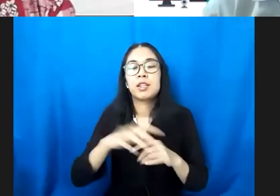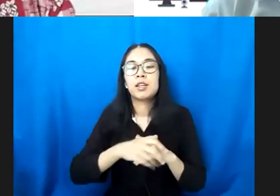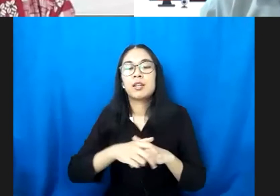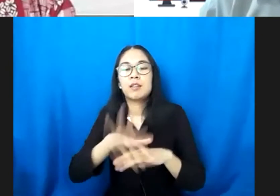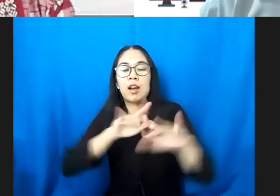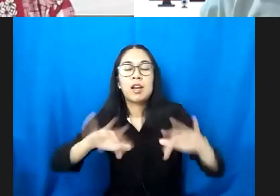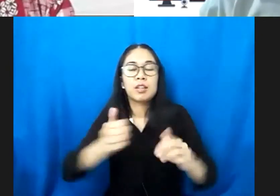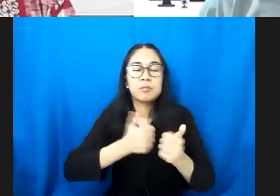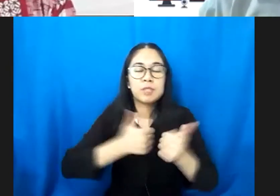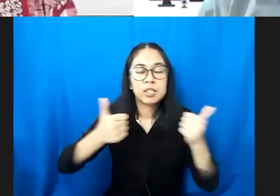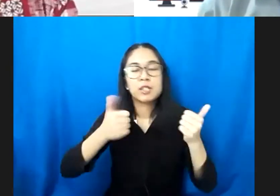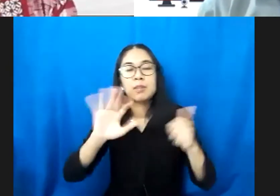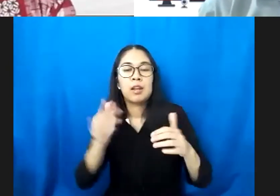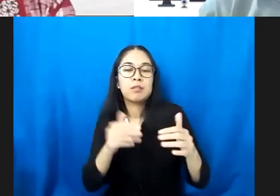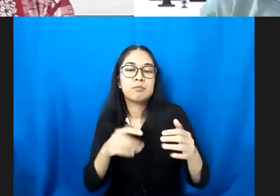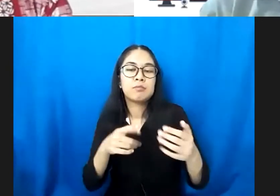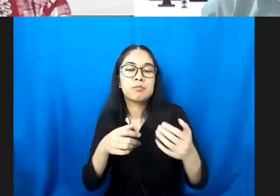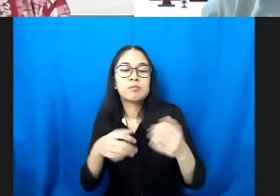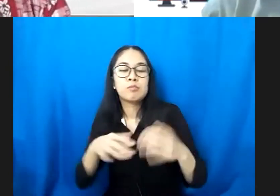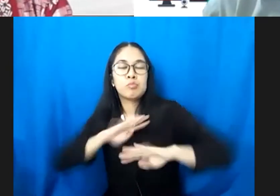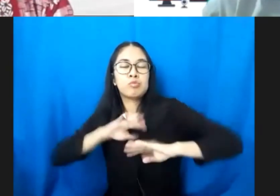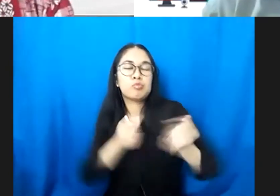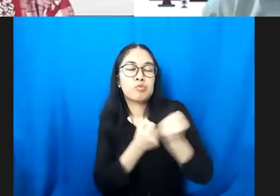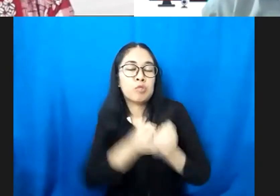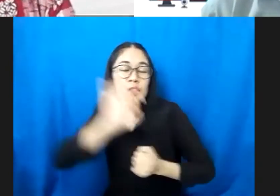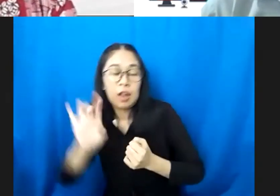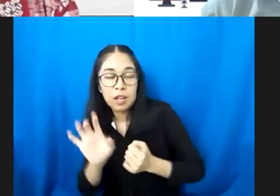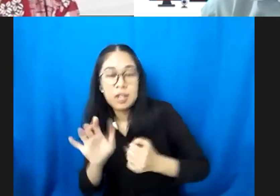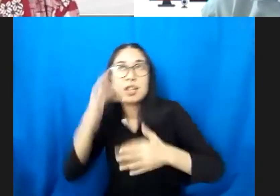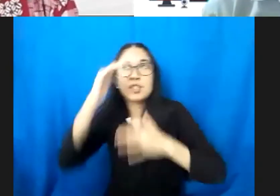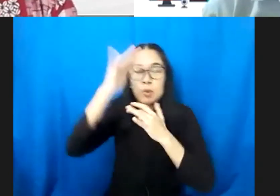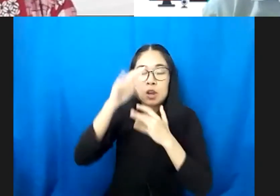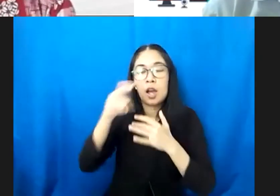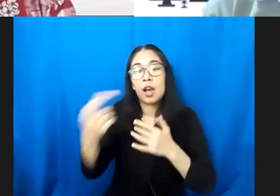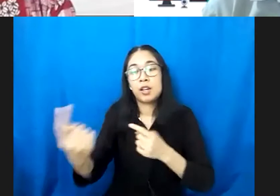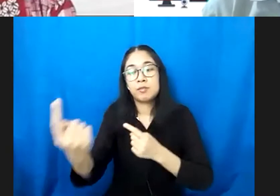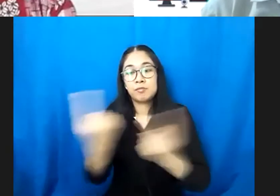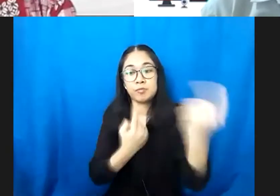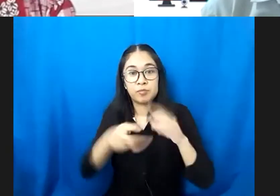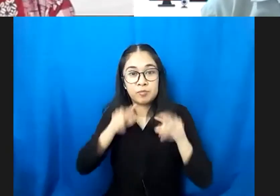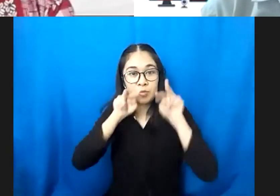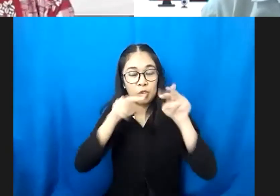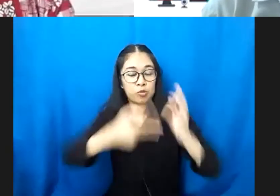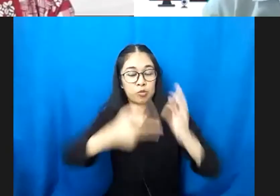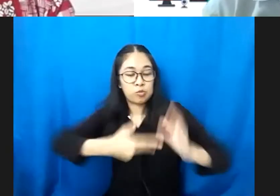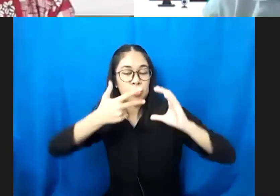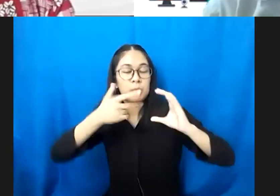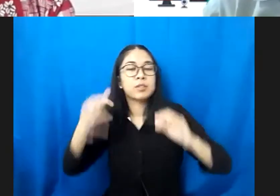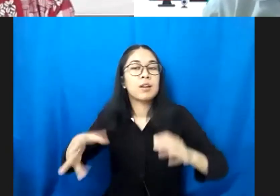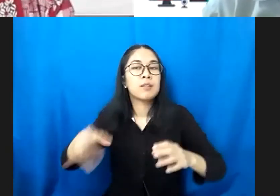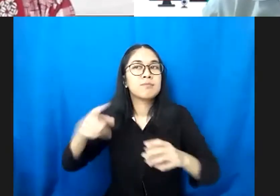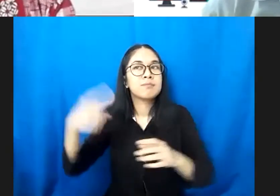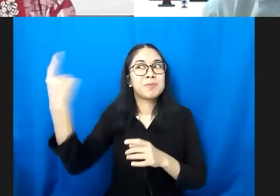masih diperlukan. Ya mudah-mudahan yang hadir di sini ada dari pihak pemerintah juga bisa mendengar langsung gitu apa yang masih